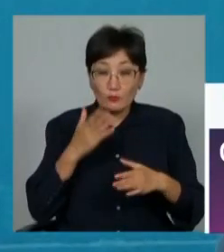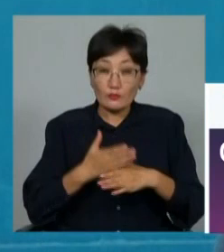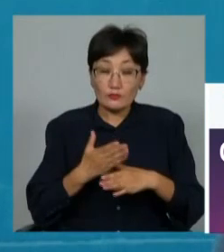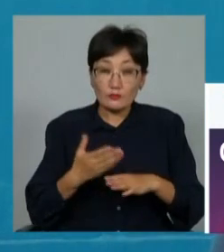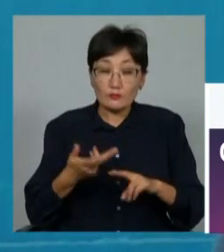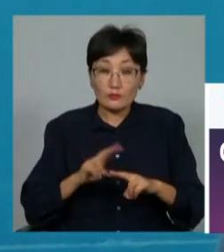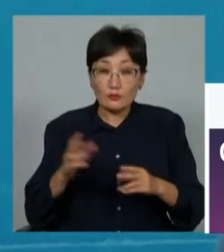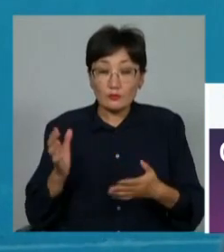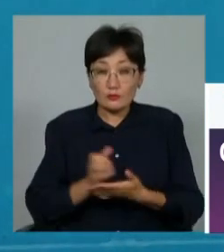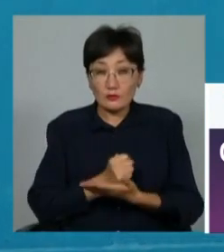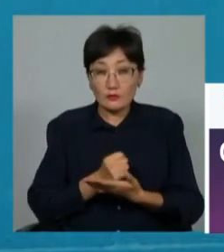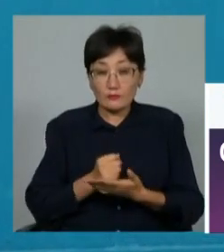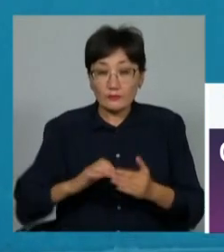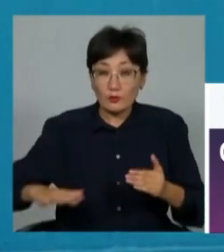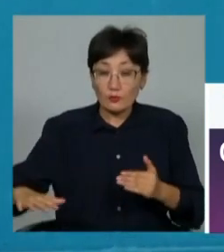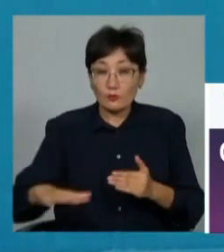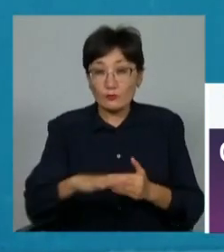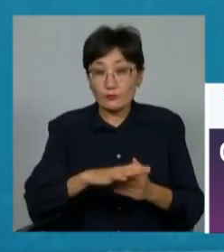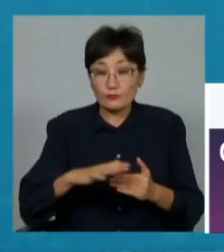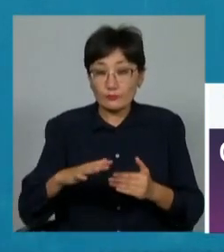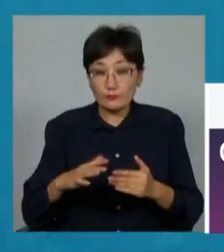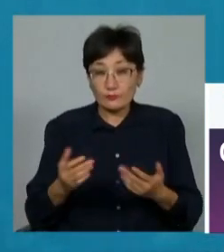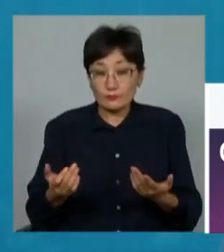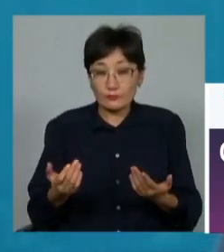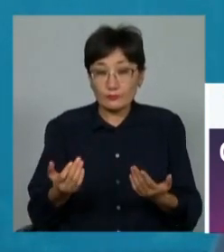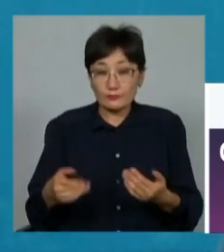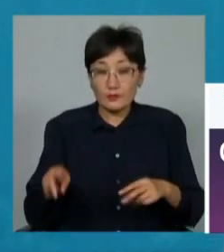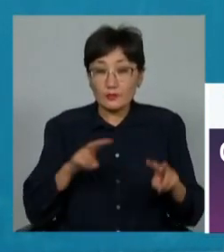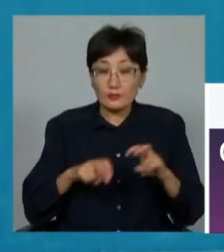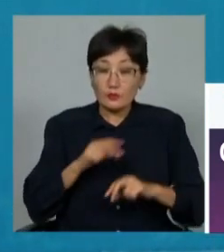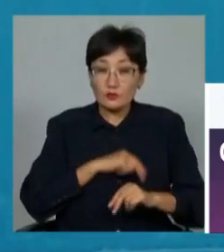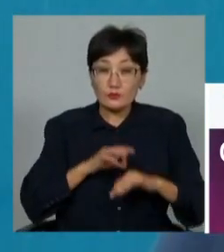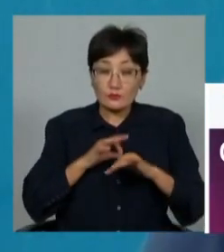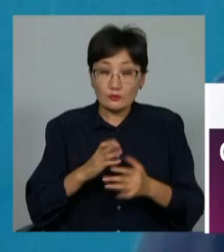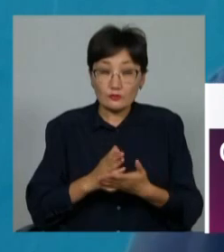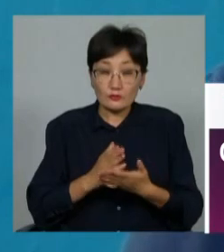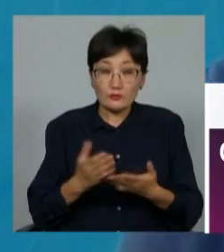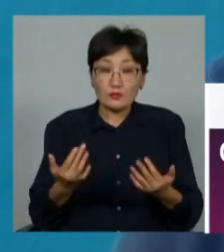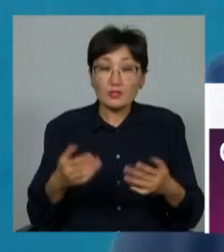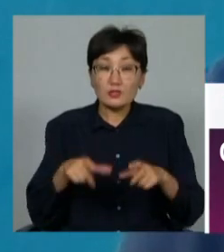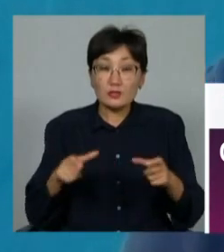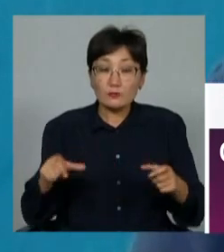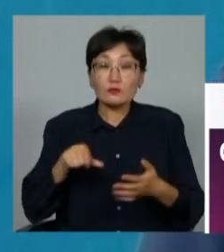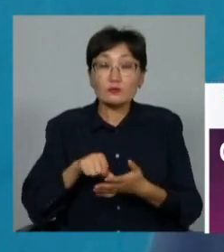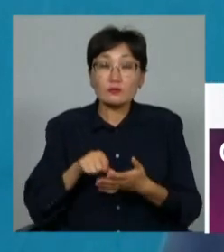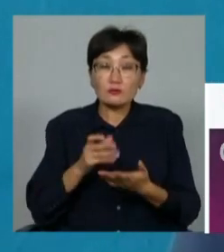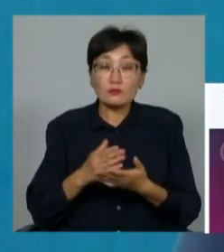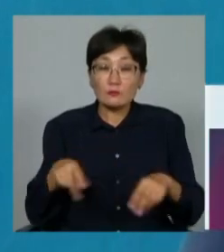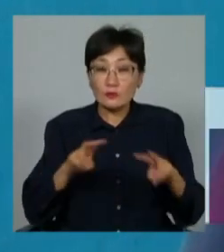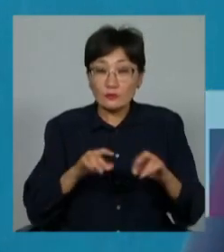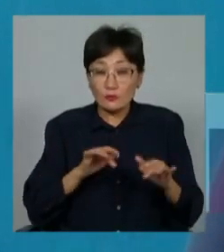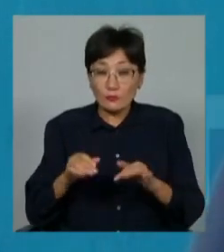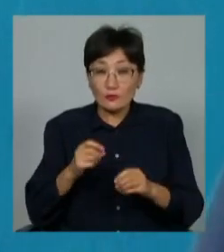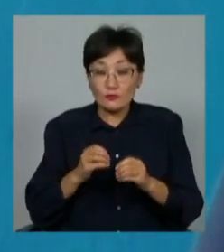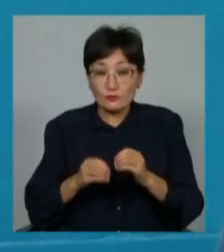тау сай аймақтардың бәрін қазір іздеу жұмыстары жүріп жатыр. Іздеуге қанша адам жұмылған? 100